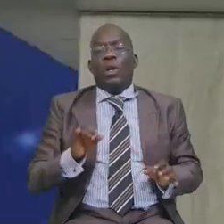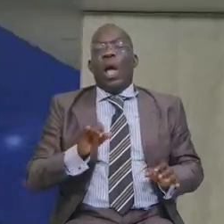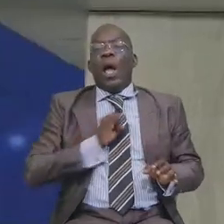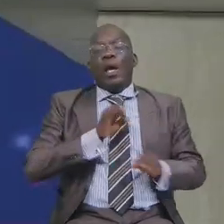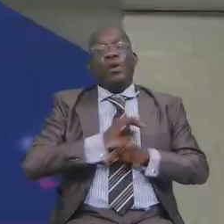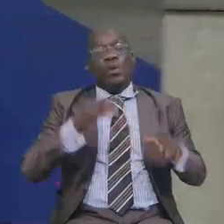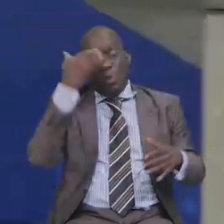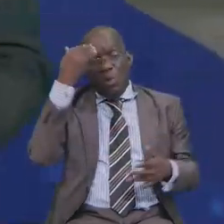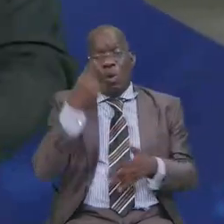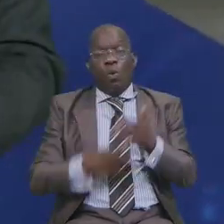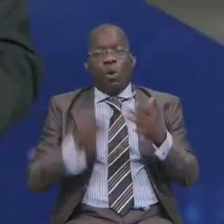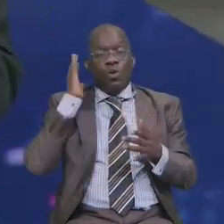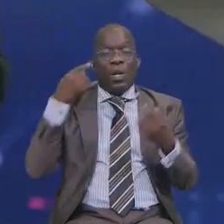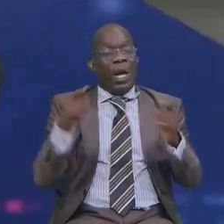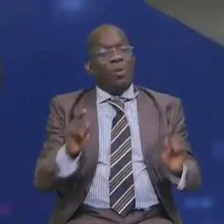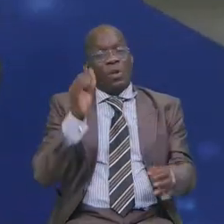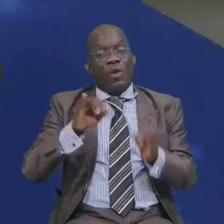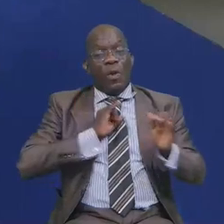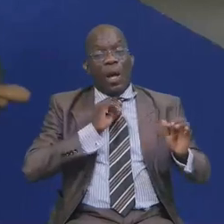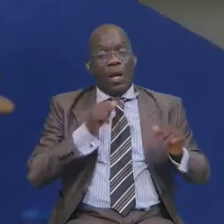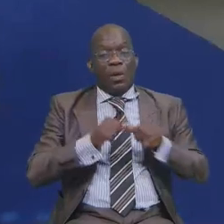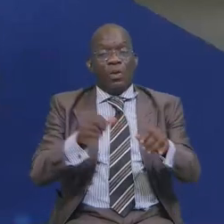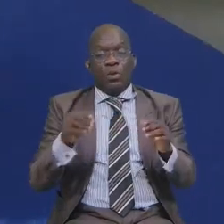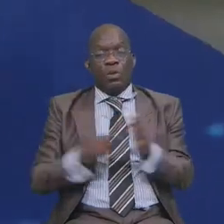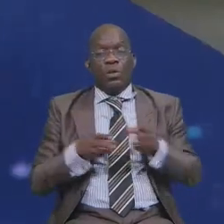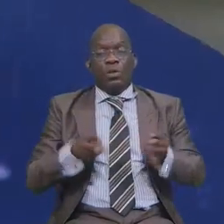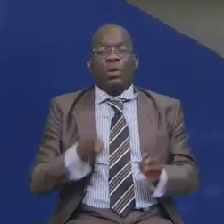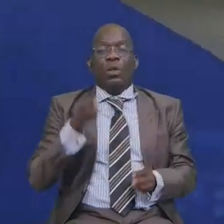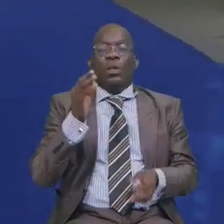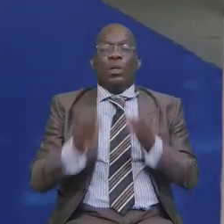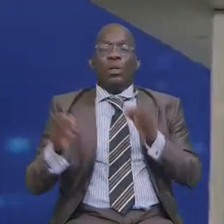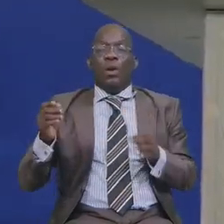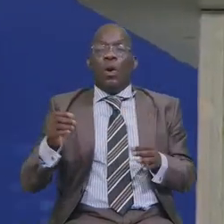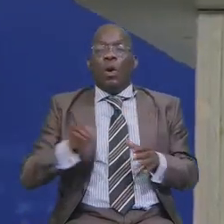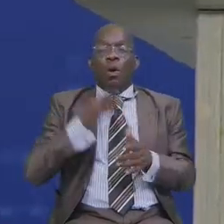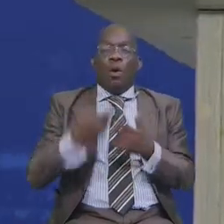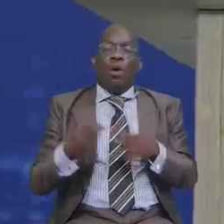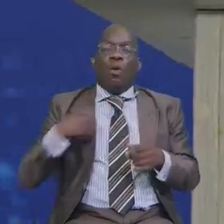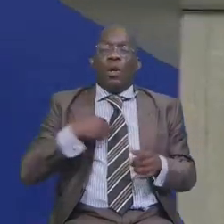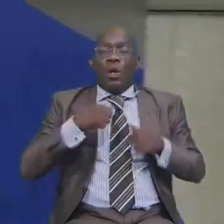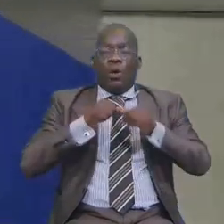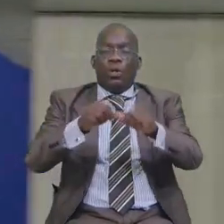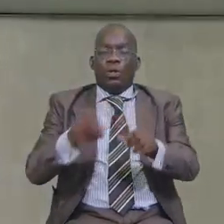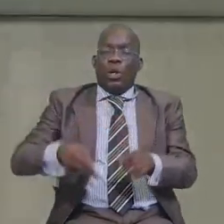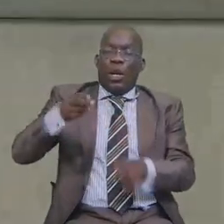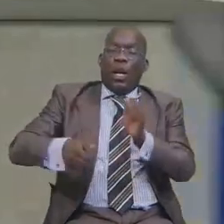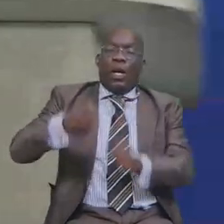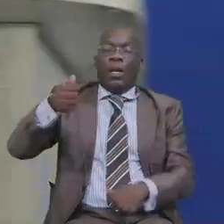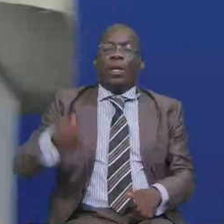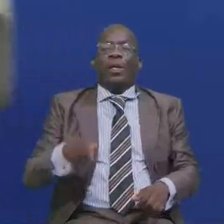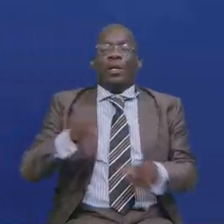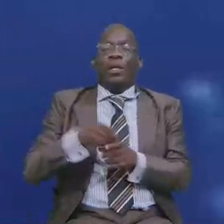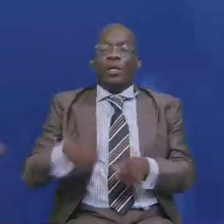parce que je ne sais pas ce qui va arriver. Ou bien nous montons plus dans la dénomination où nous